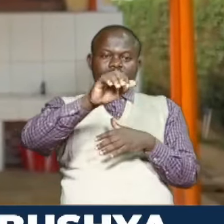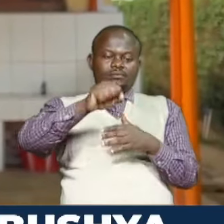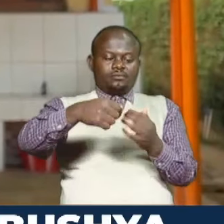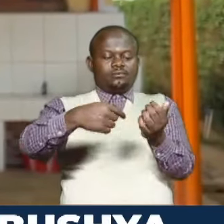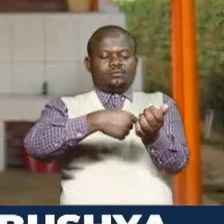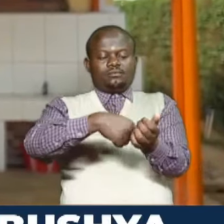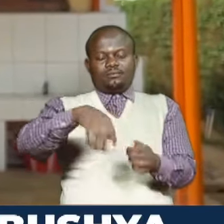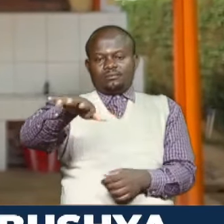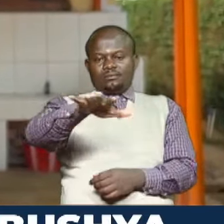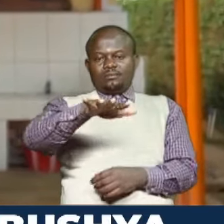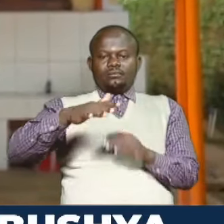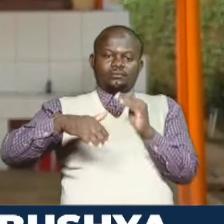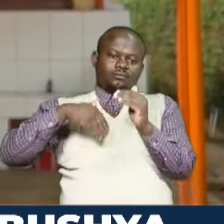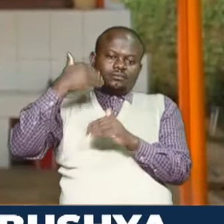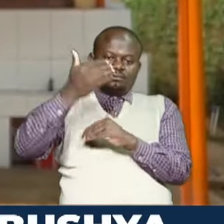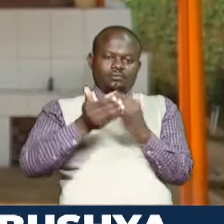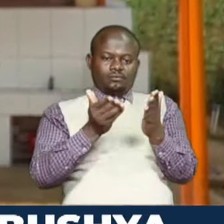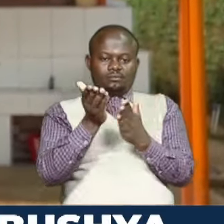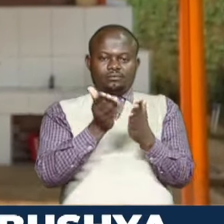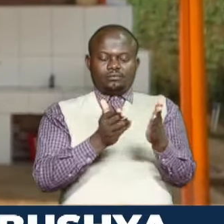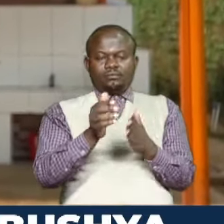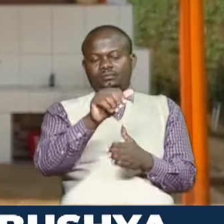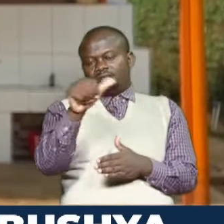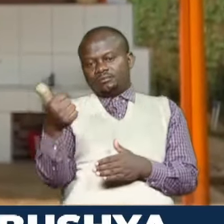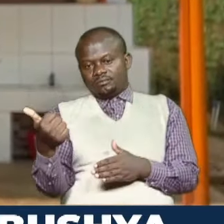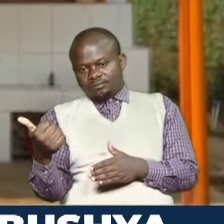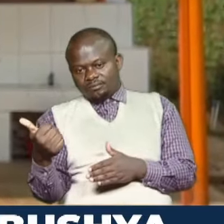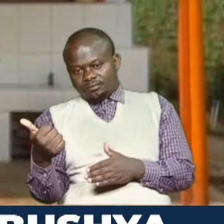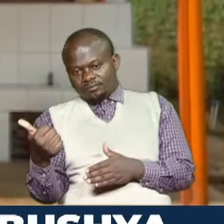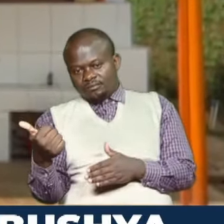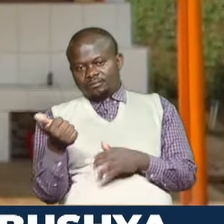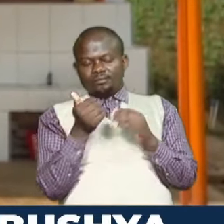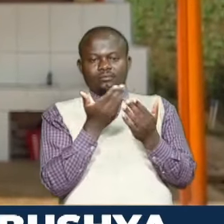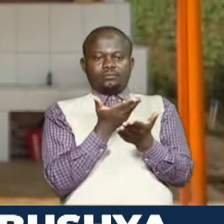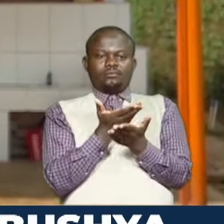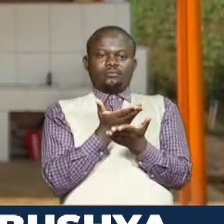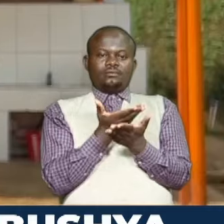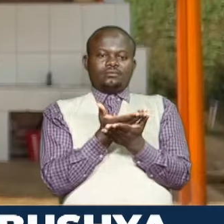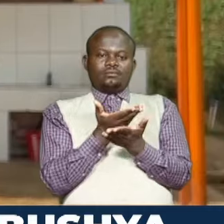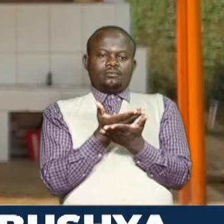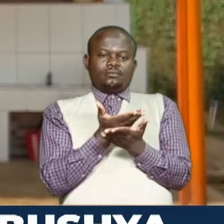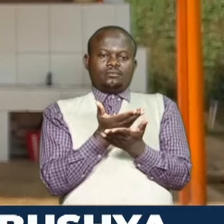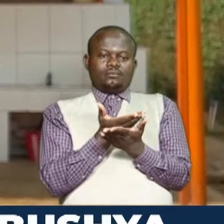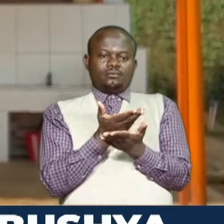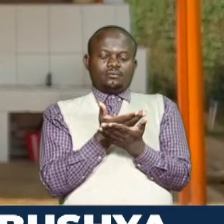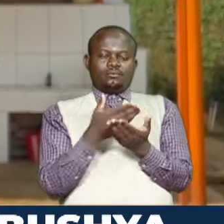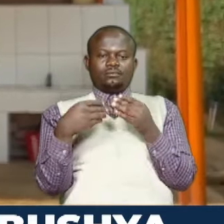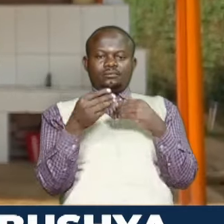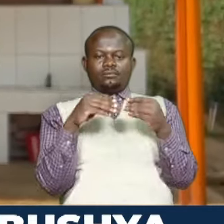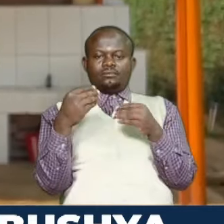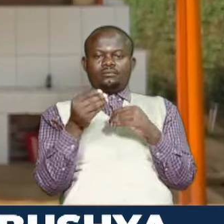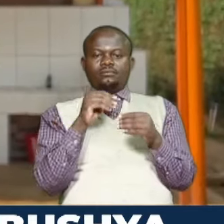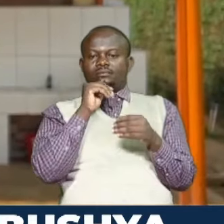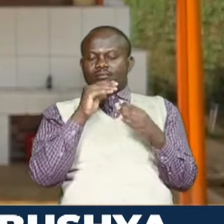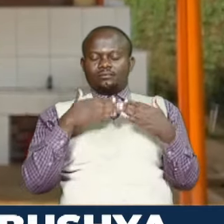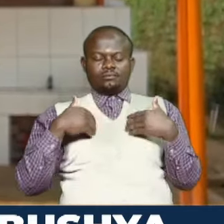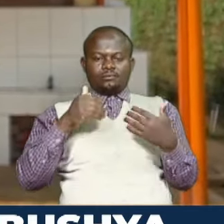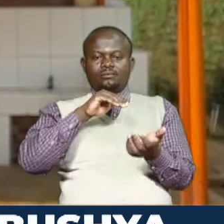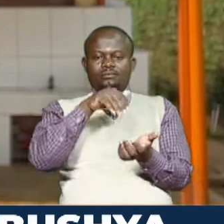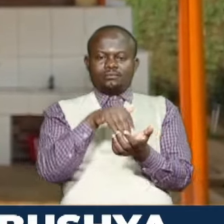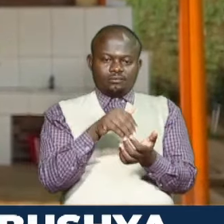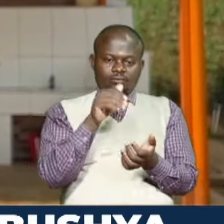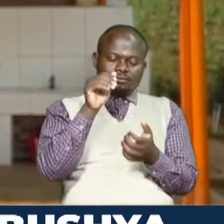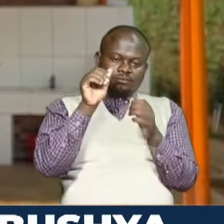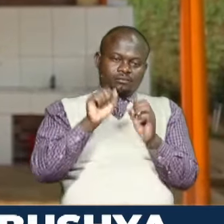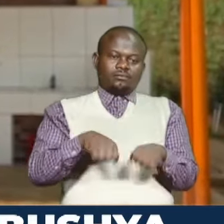bavurirwa noneho serivisi zindi zisaba ibikoresho bitari ku kigo nderabuzima